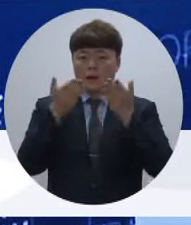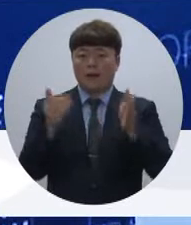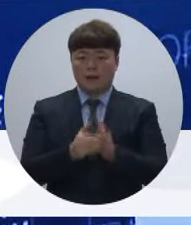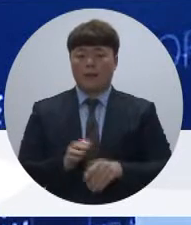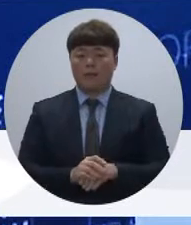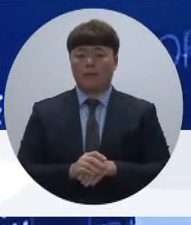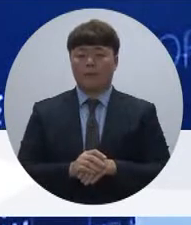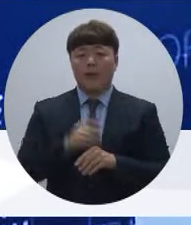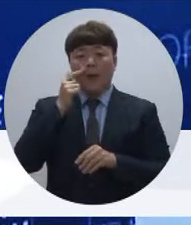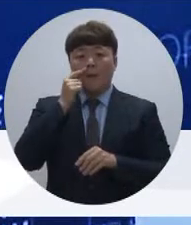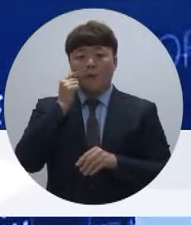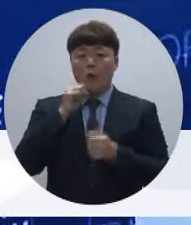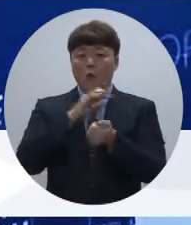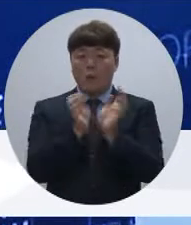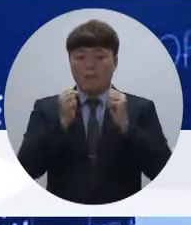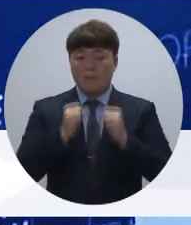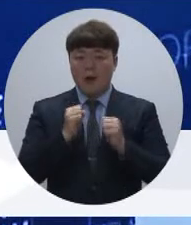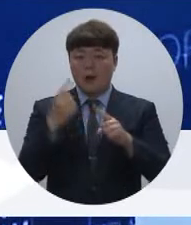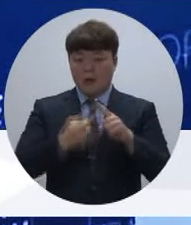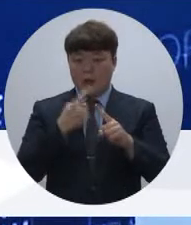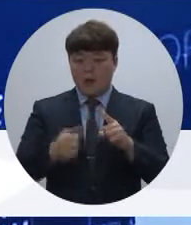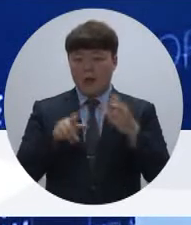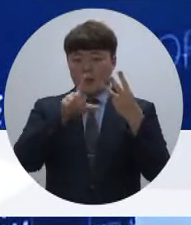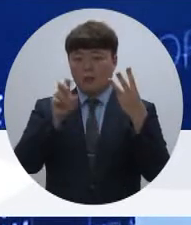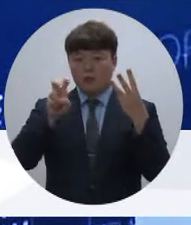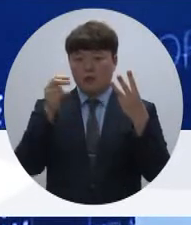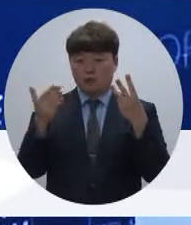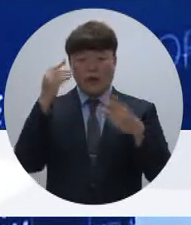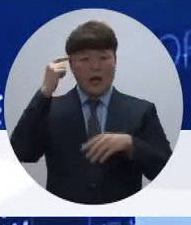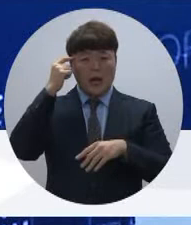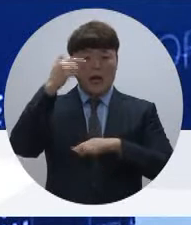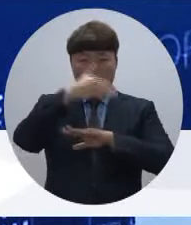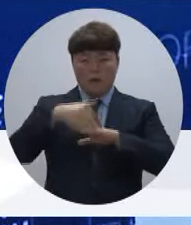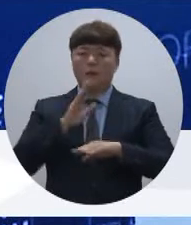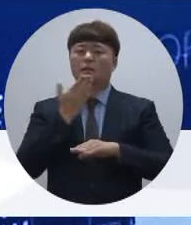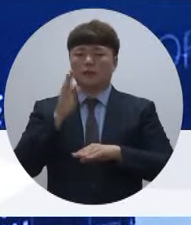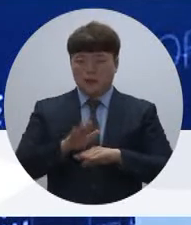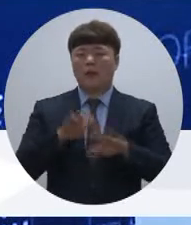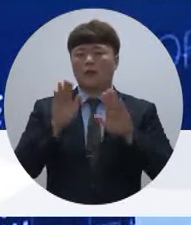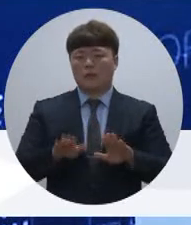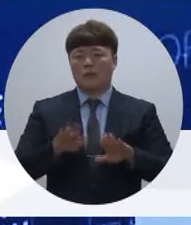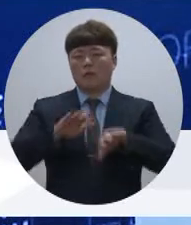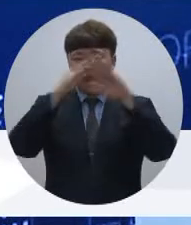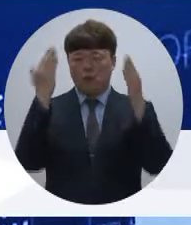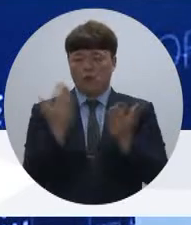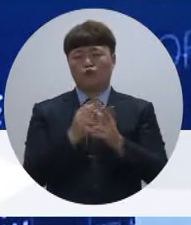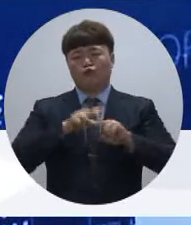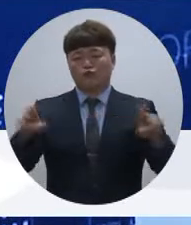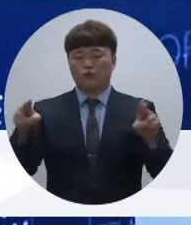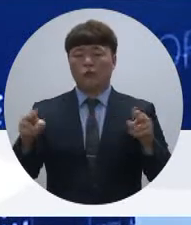경남 합천벚꽃 마라톤 대회본부는 오는 3월 29일에 개최 예정이었던 제19회 합천벚꽃 마라톤